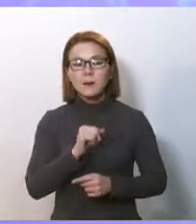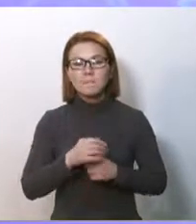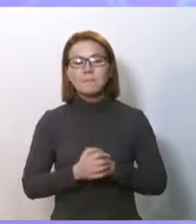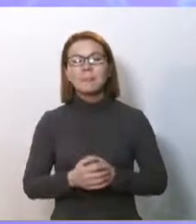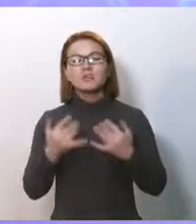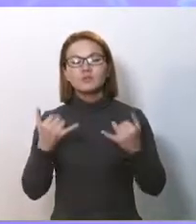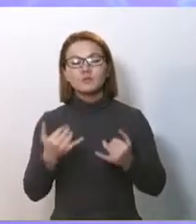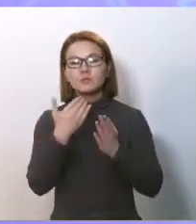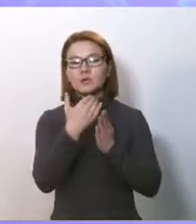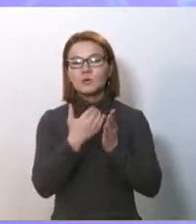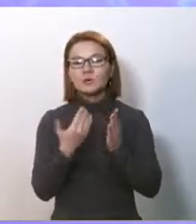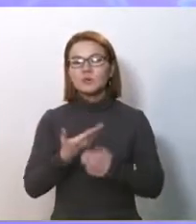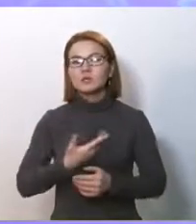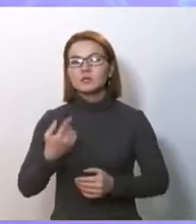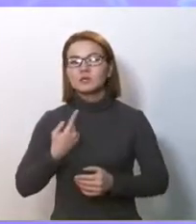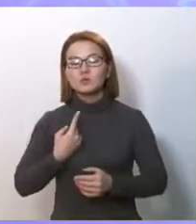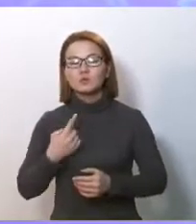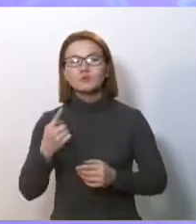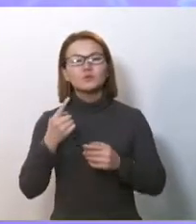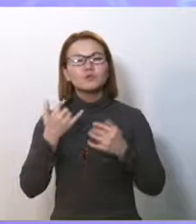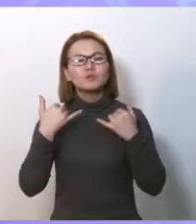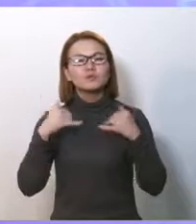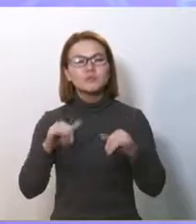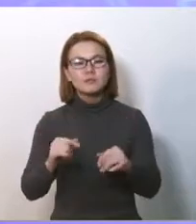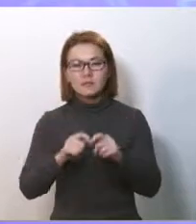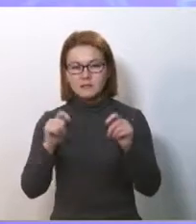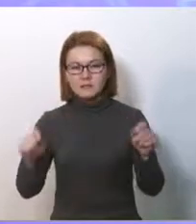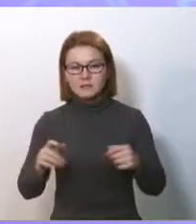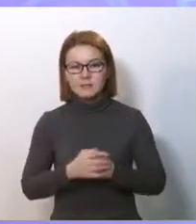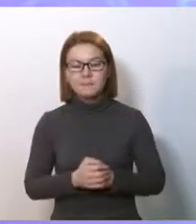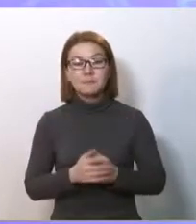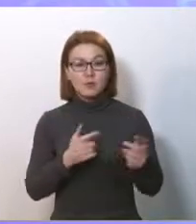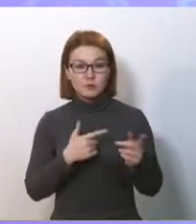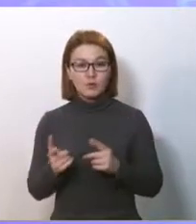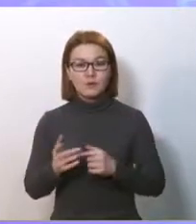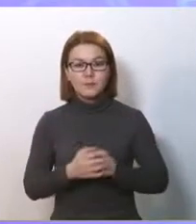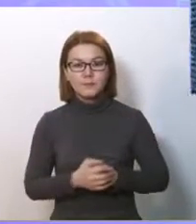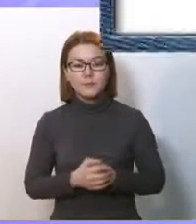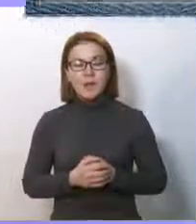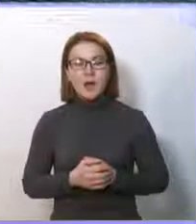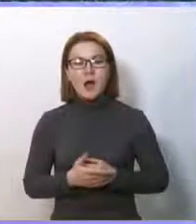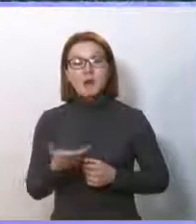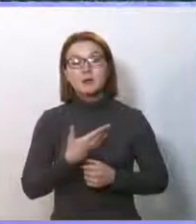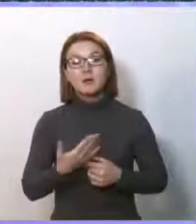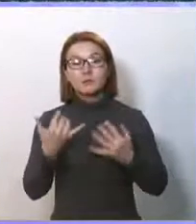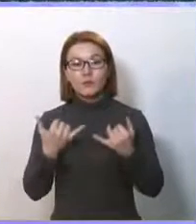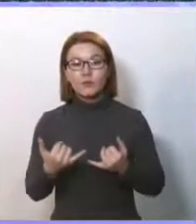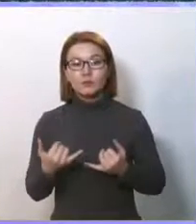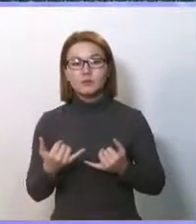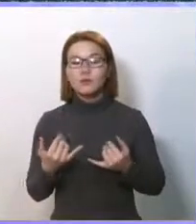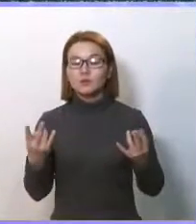Сегодня на уроке нас ждут удивительные открытия. Готовы? Нам сегодня